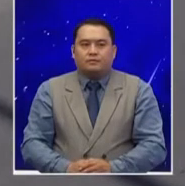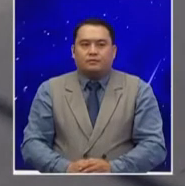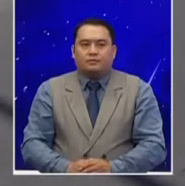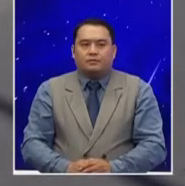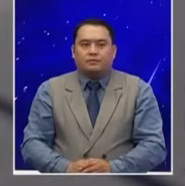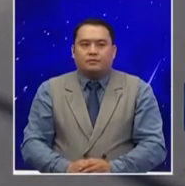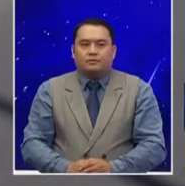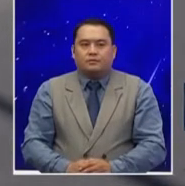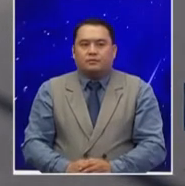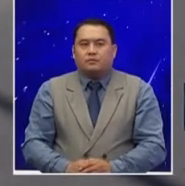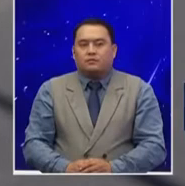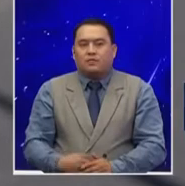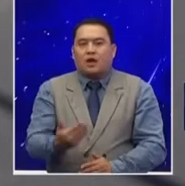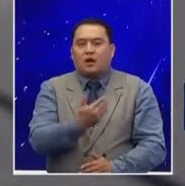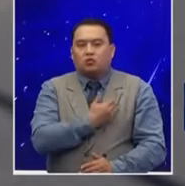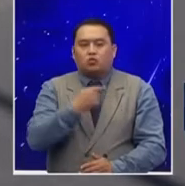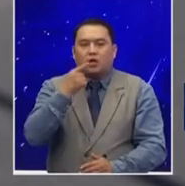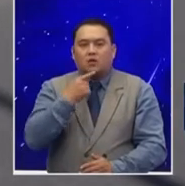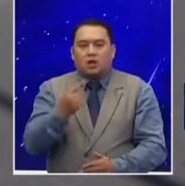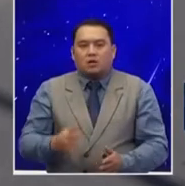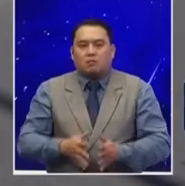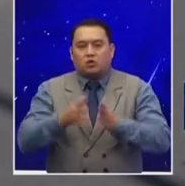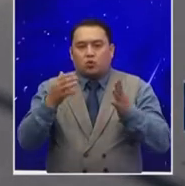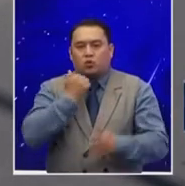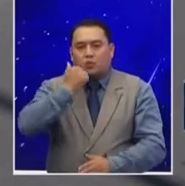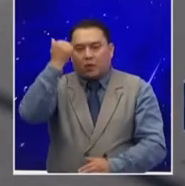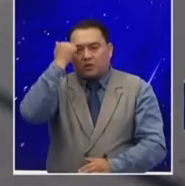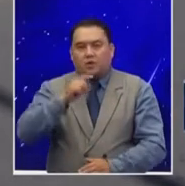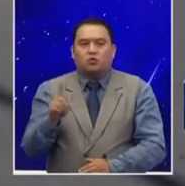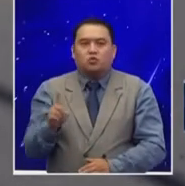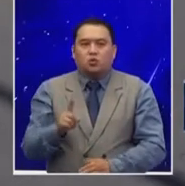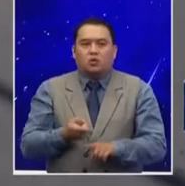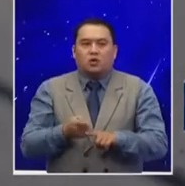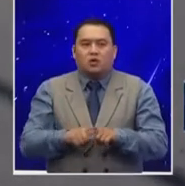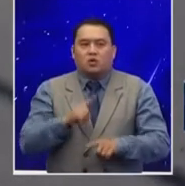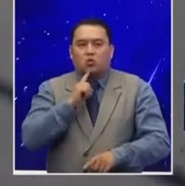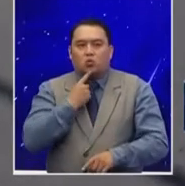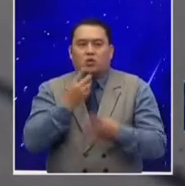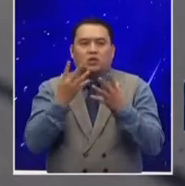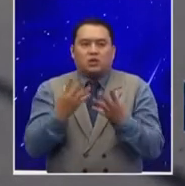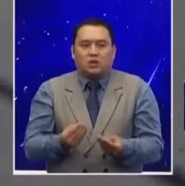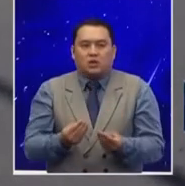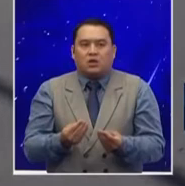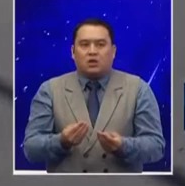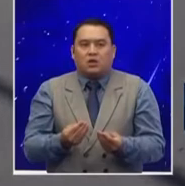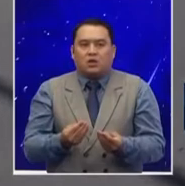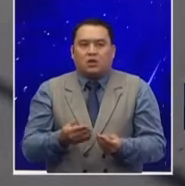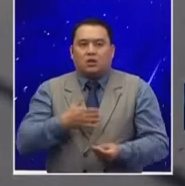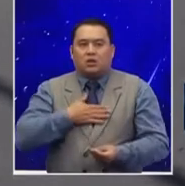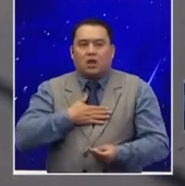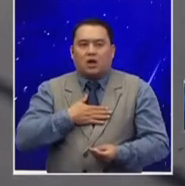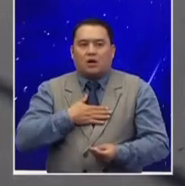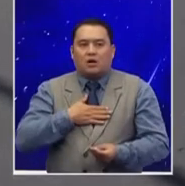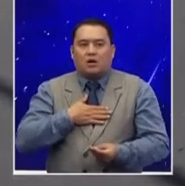Хочу выразить большую благодарность за то, что в такие трудные дни нам